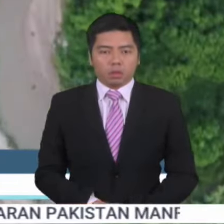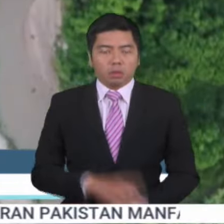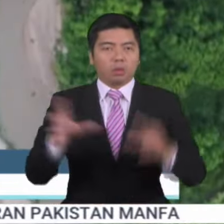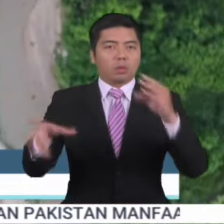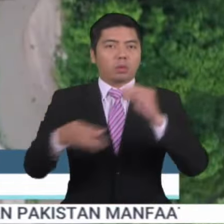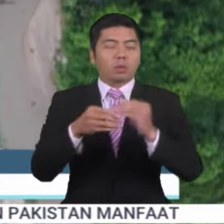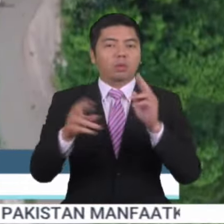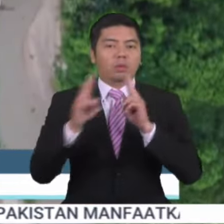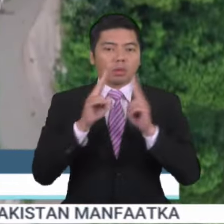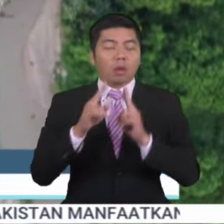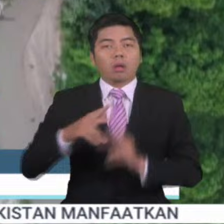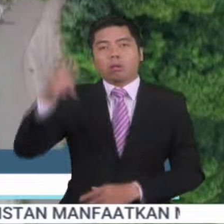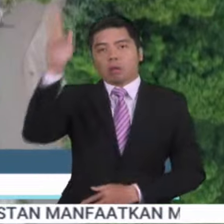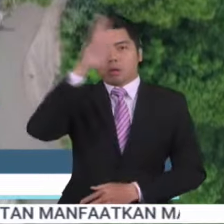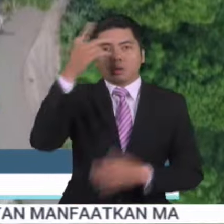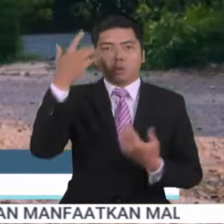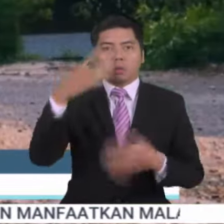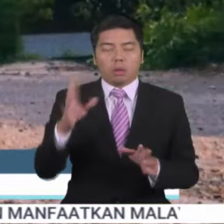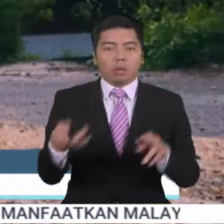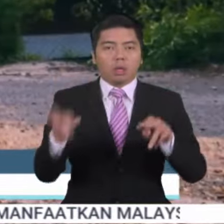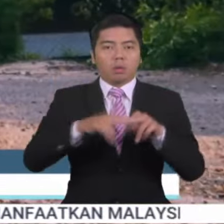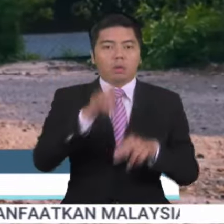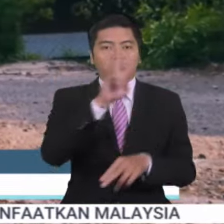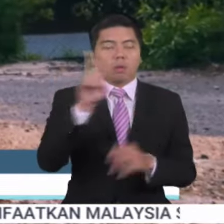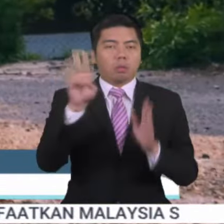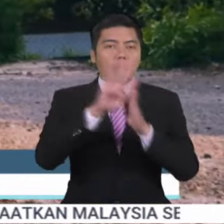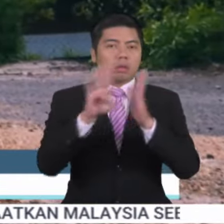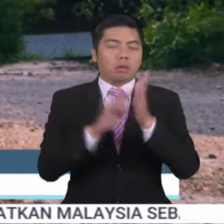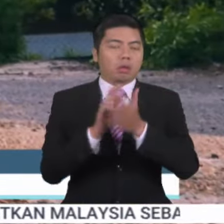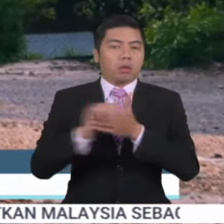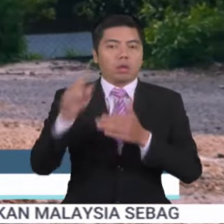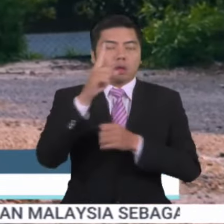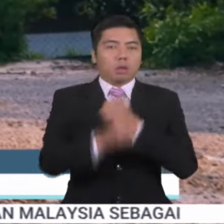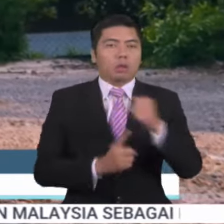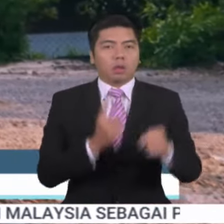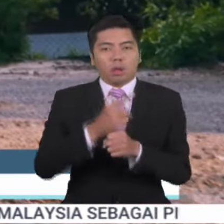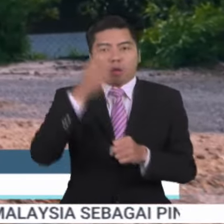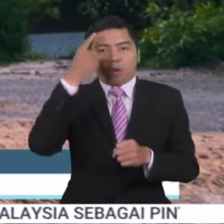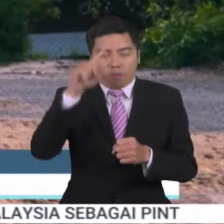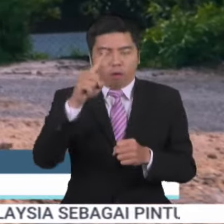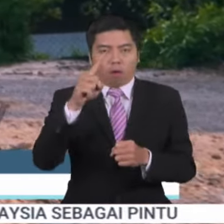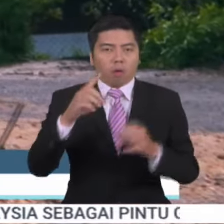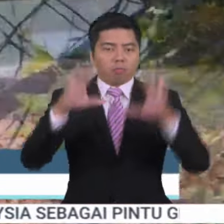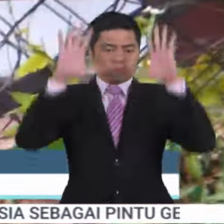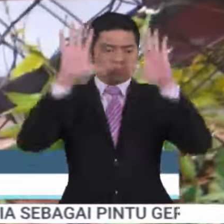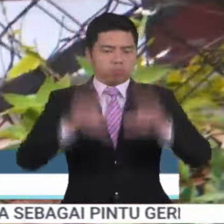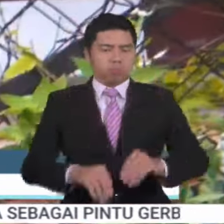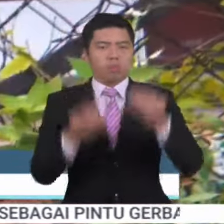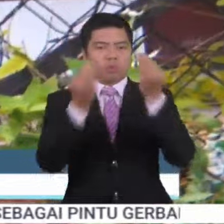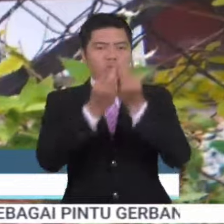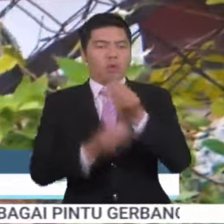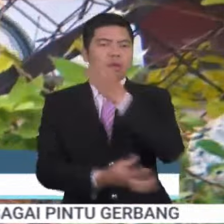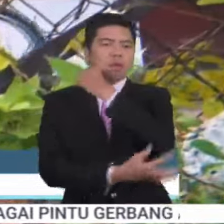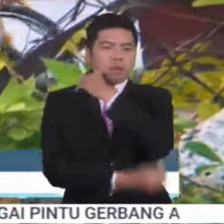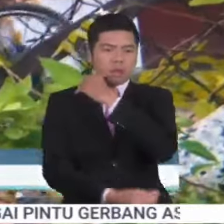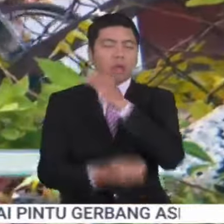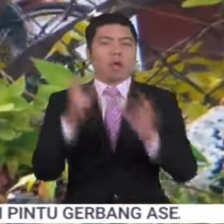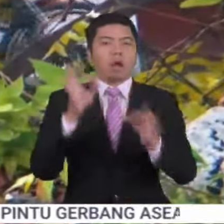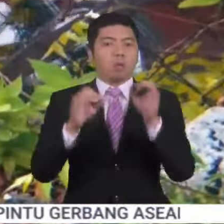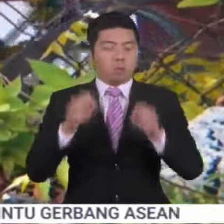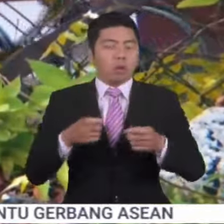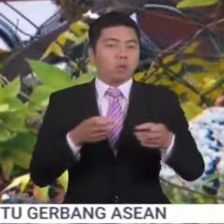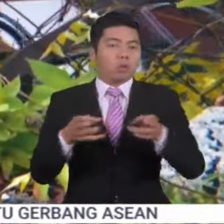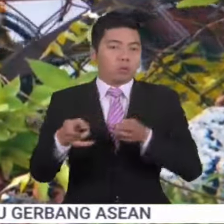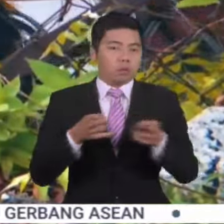Tambahnya, kerajaan membelanjakan RM22 bilion setahun bagi tujuan membasmi kemiskinan. Jika jumlah itu diurus dengan baik,